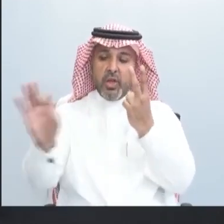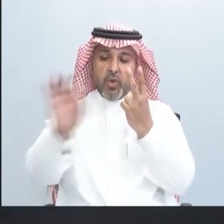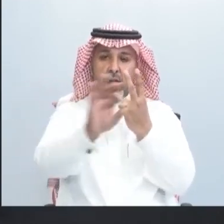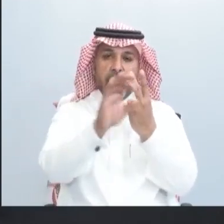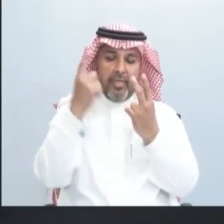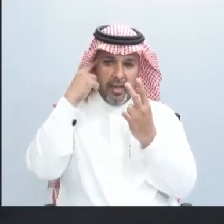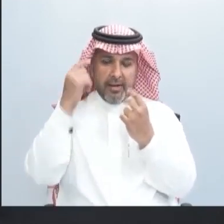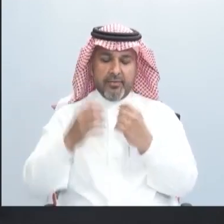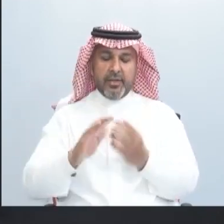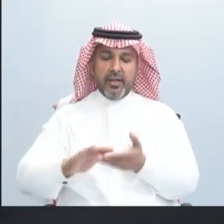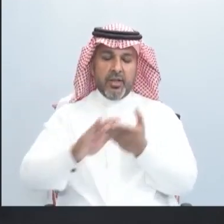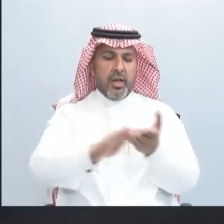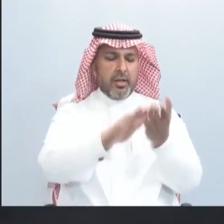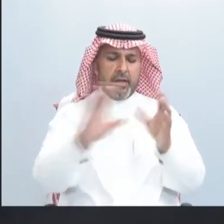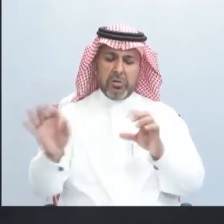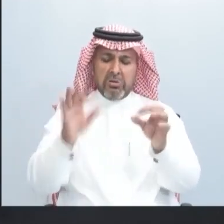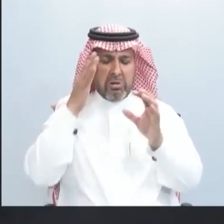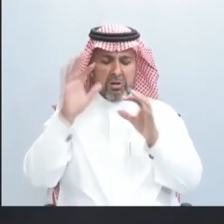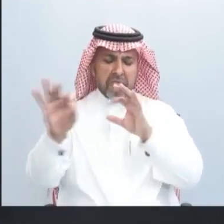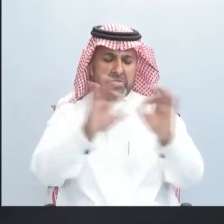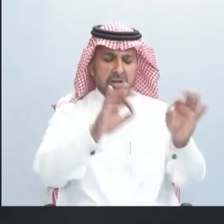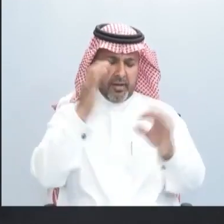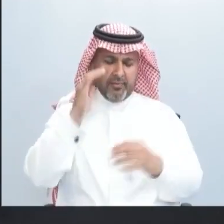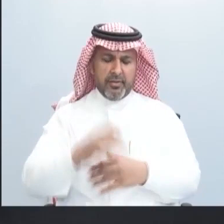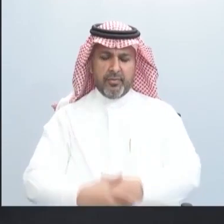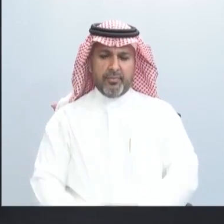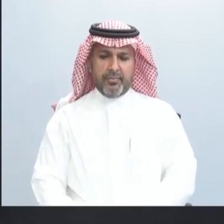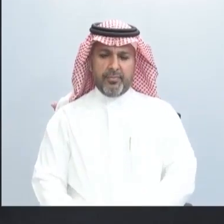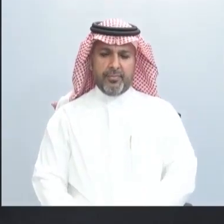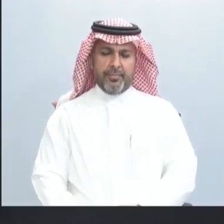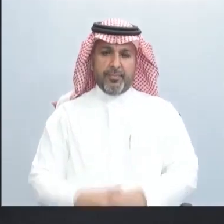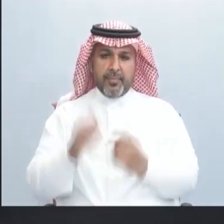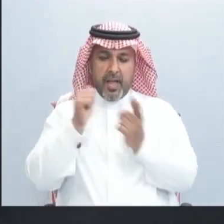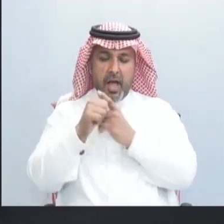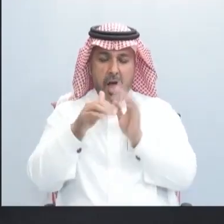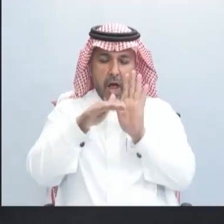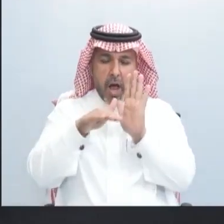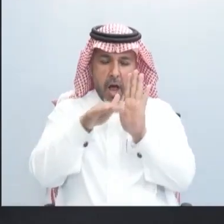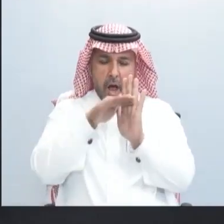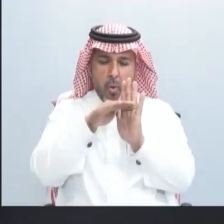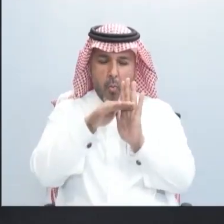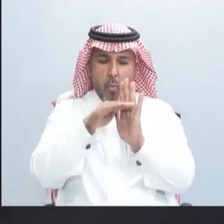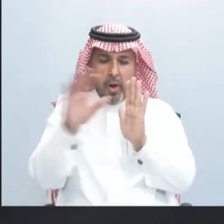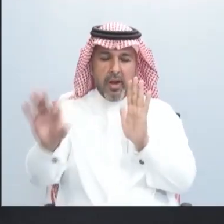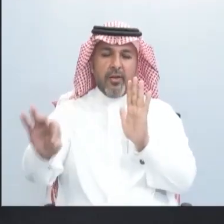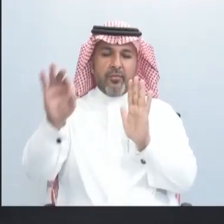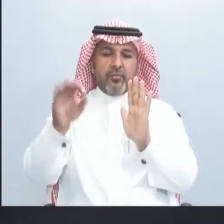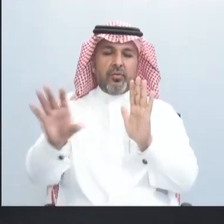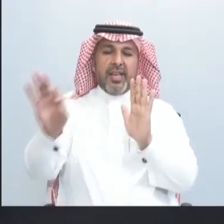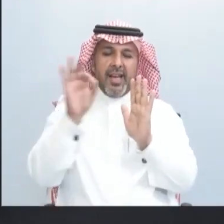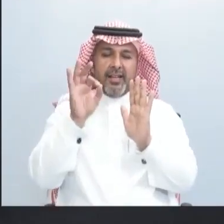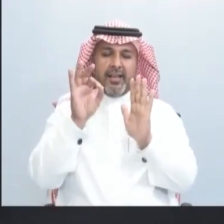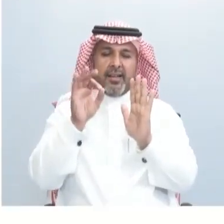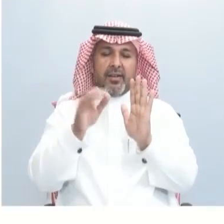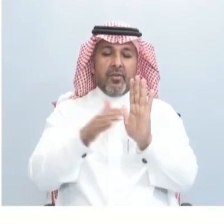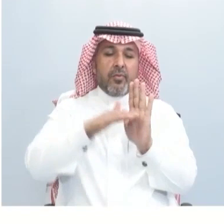عندنا خمسه جوائز ومراحل المرحله الاولى نختار جائزه من الخمس المرحله فزنا في في مرحلتين نختار جائزتين